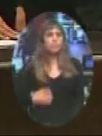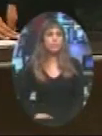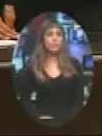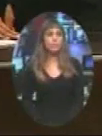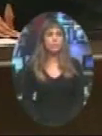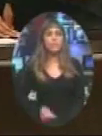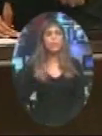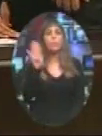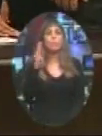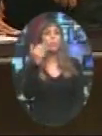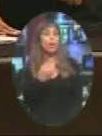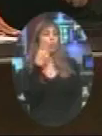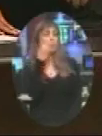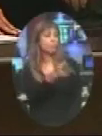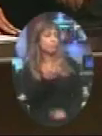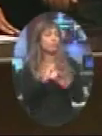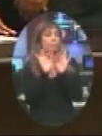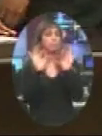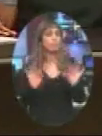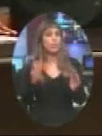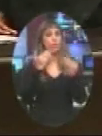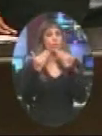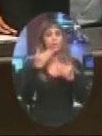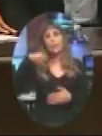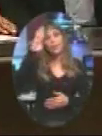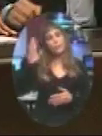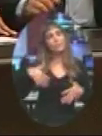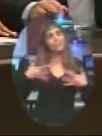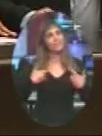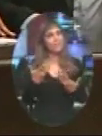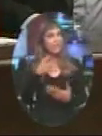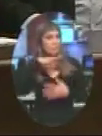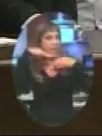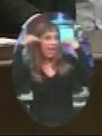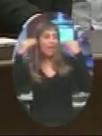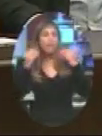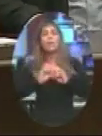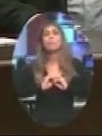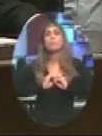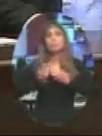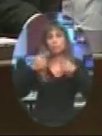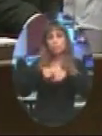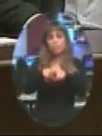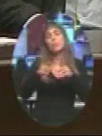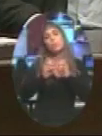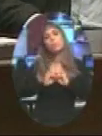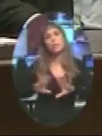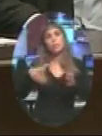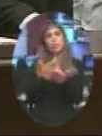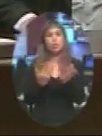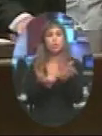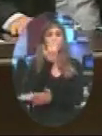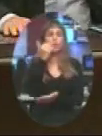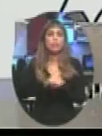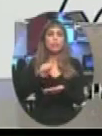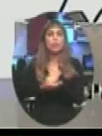נתניהו נראה היום בפתח ישיבת סיעת הליכוד מעודד ומחוייך. זאת בזמן שהיום מתפרסמות בידיעות אחרונות עדויות חדשות על האופן בו